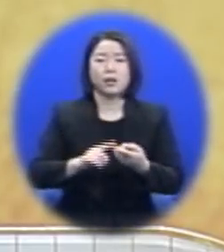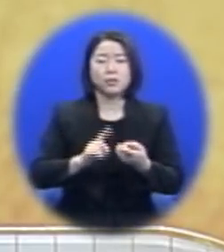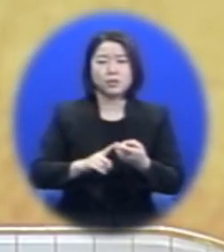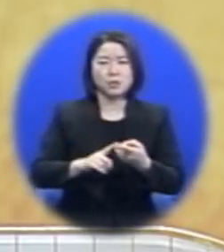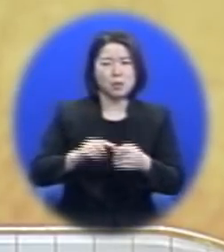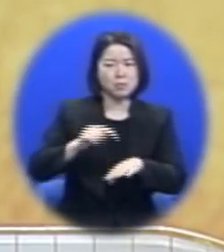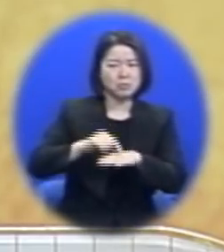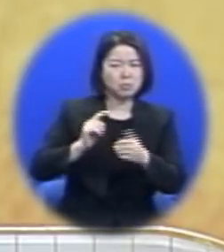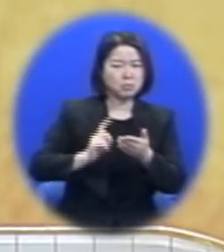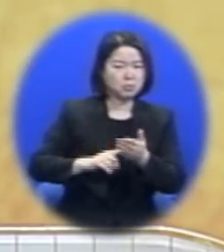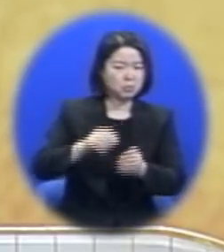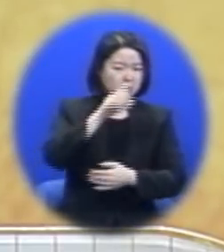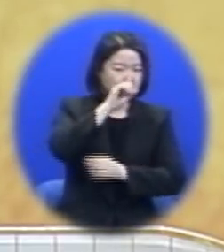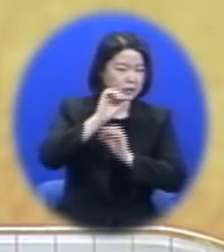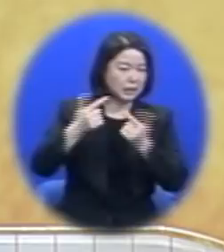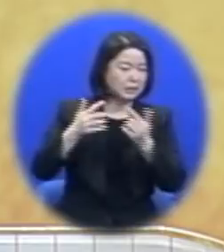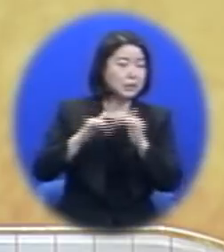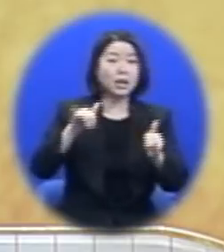드는 분들이 있잖아요.